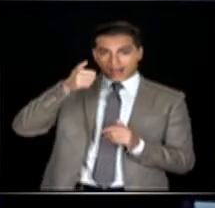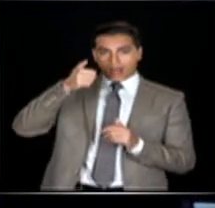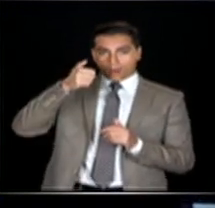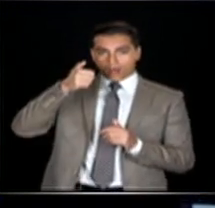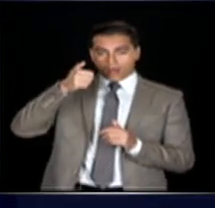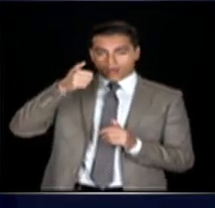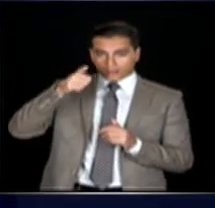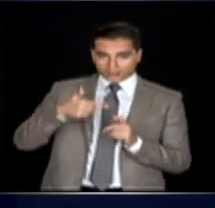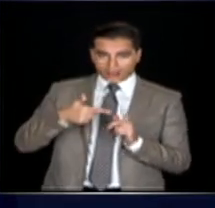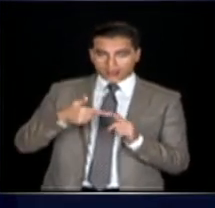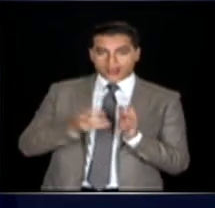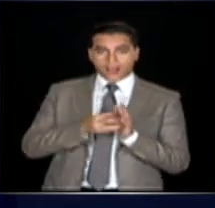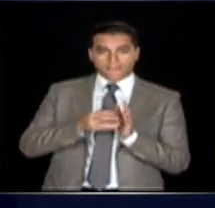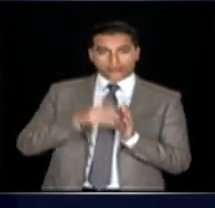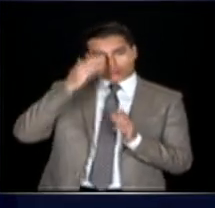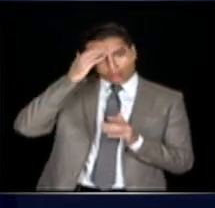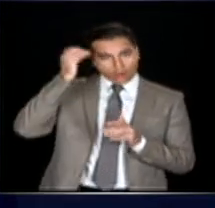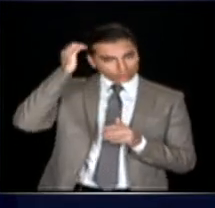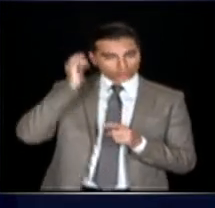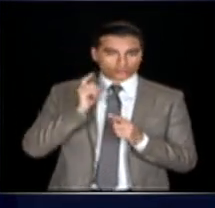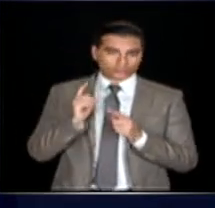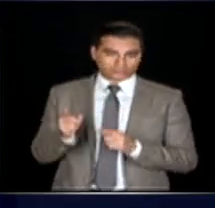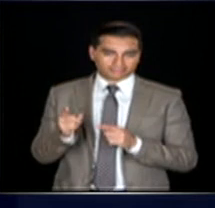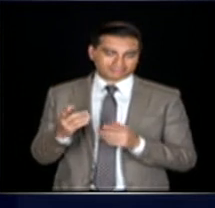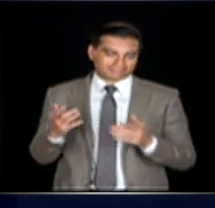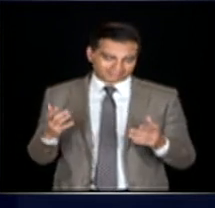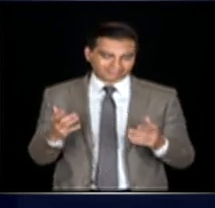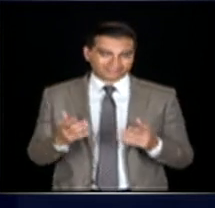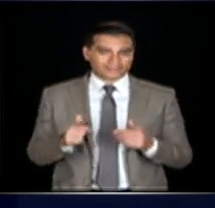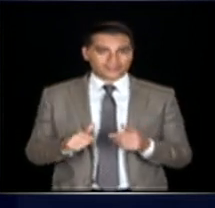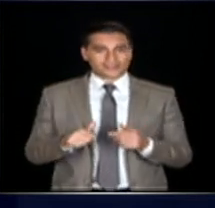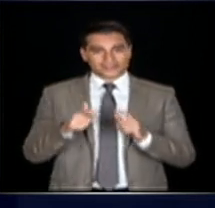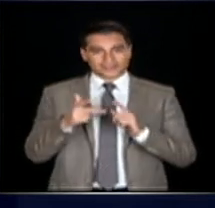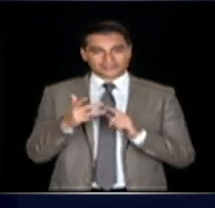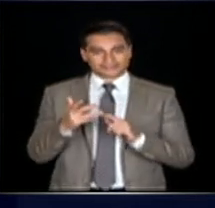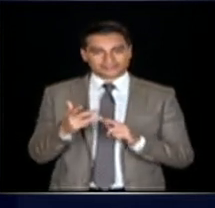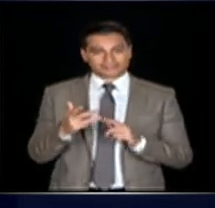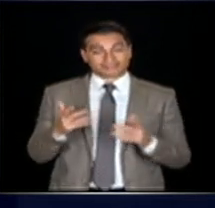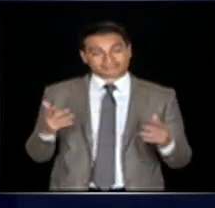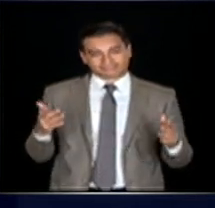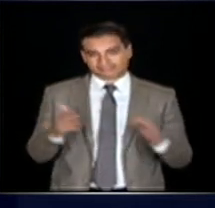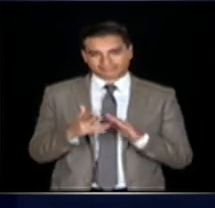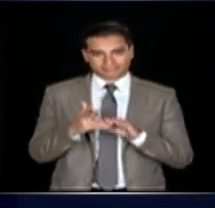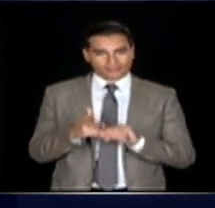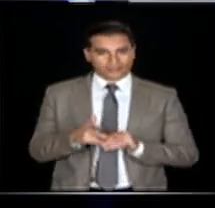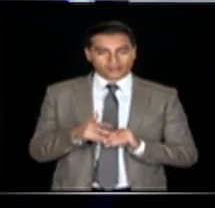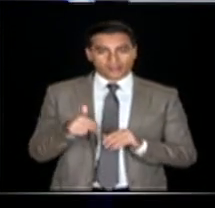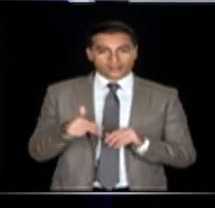المجموعة، وجامعة أسيوط في المركز الثاني. ماتش النهاردة جامعة